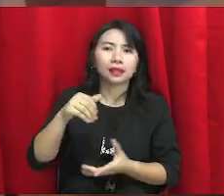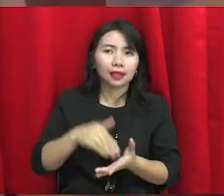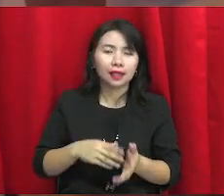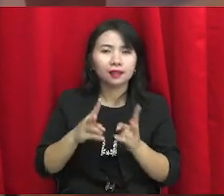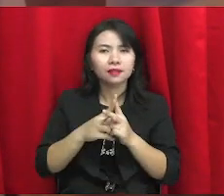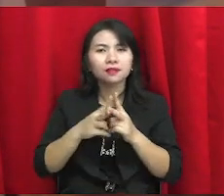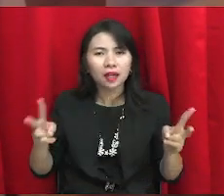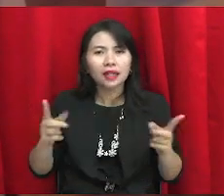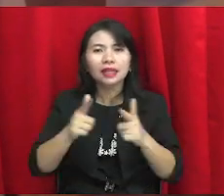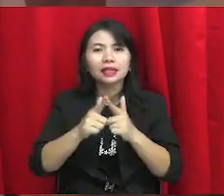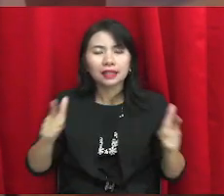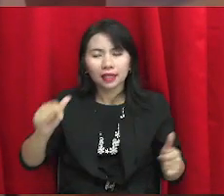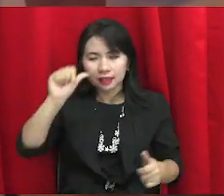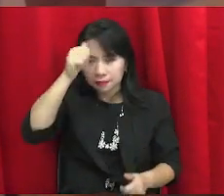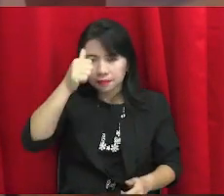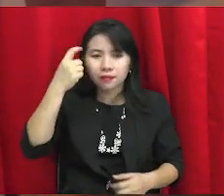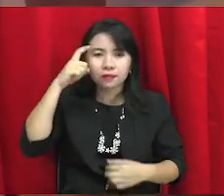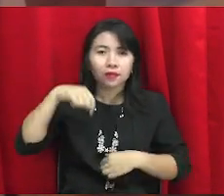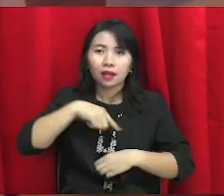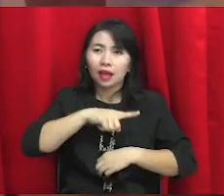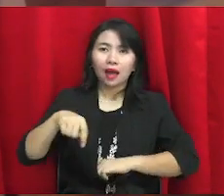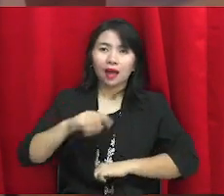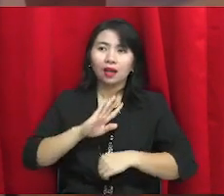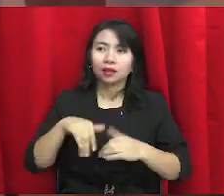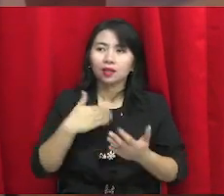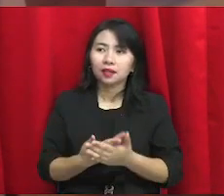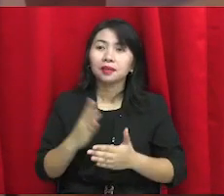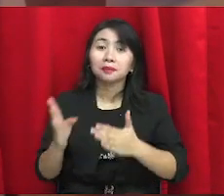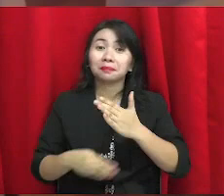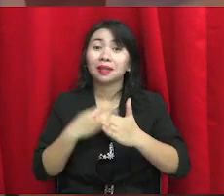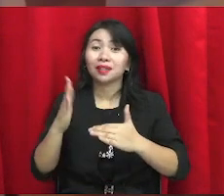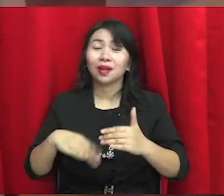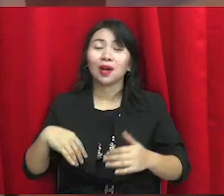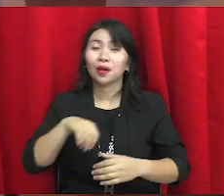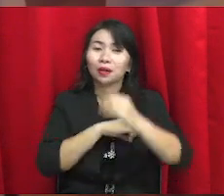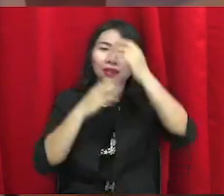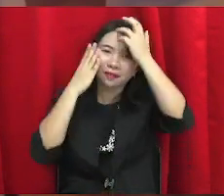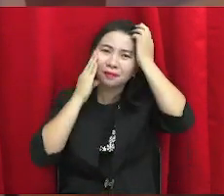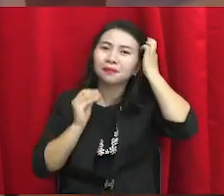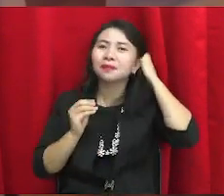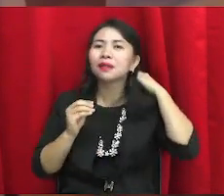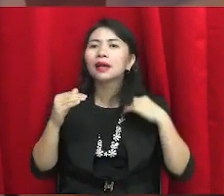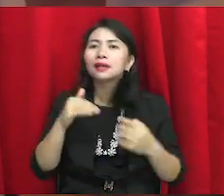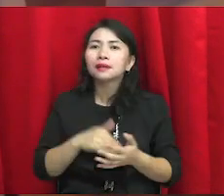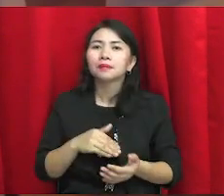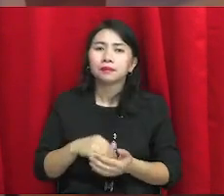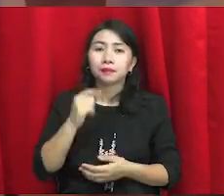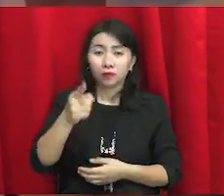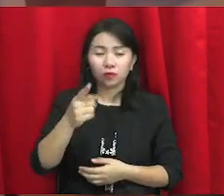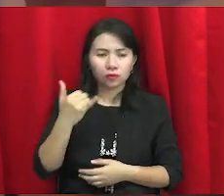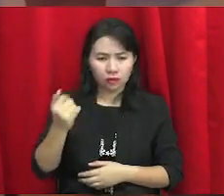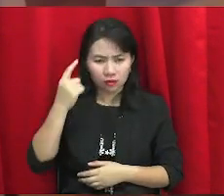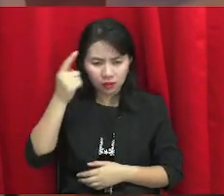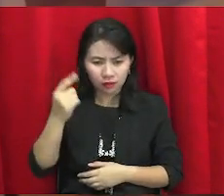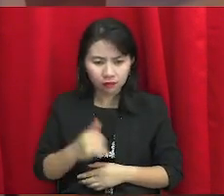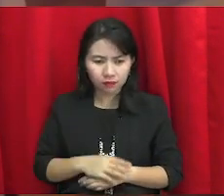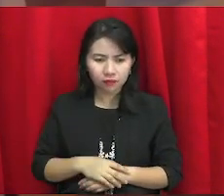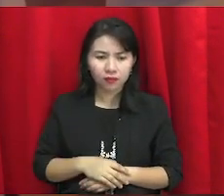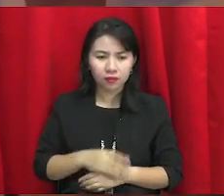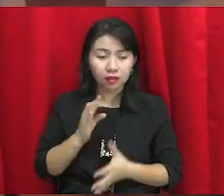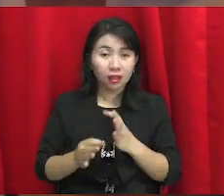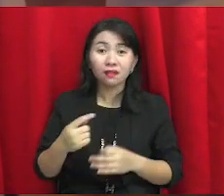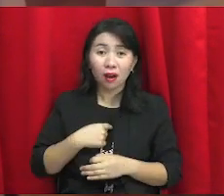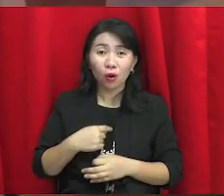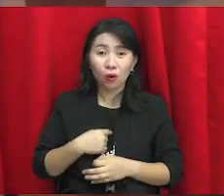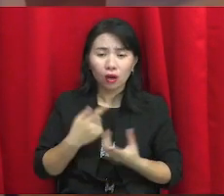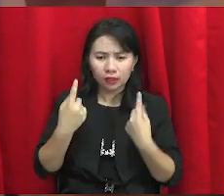pong paalala po sa akin na ako, sabi ko nga po, based on experience, personally po, na minsan, iniisip mo na, oo nga, no, kung ipinilit ko pala